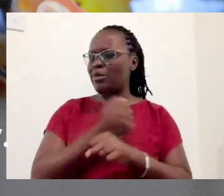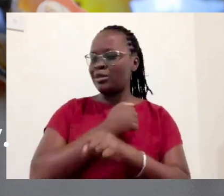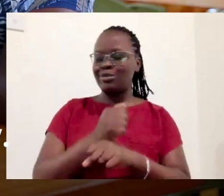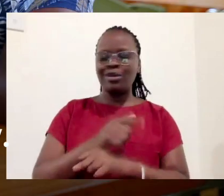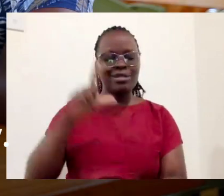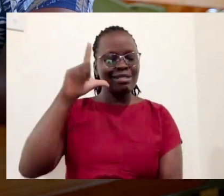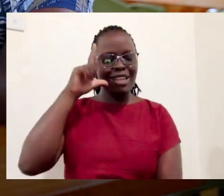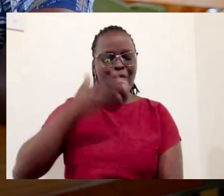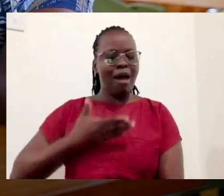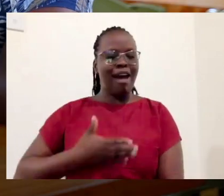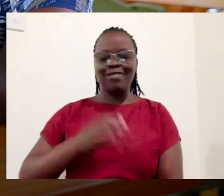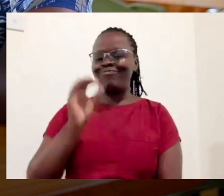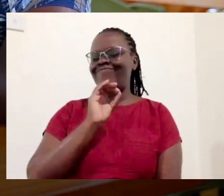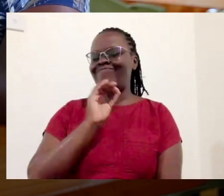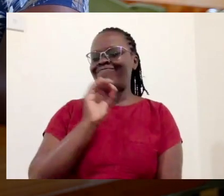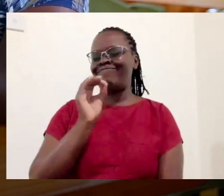lala njaa.